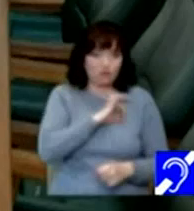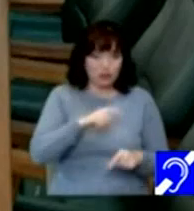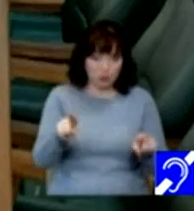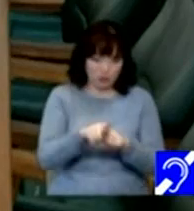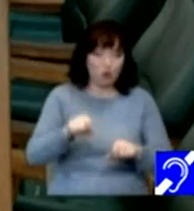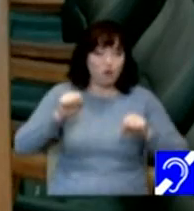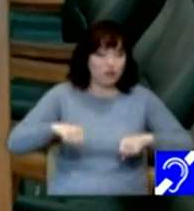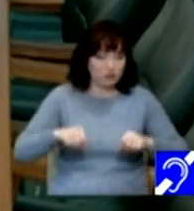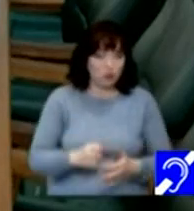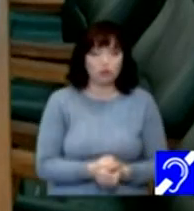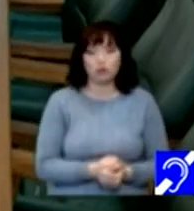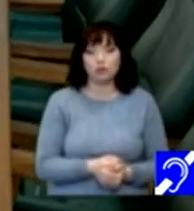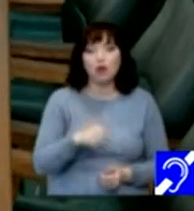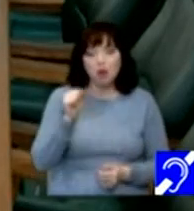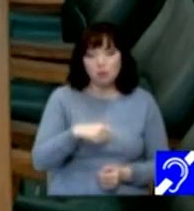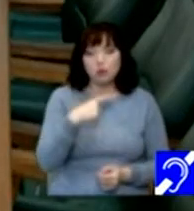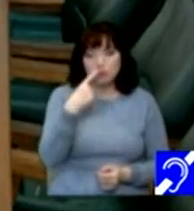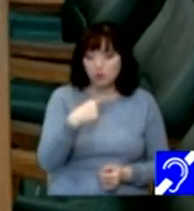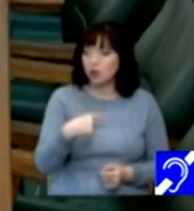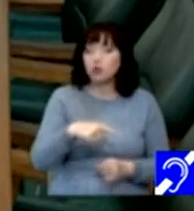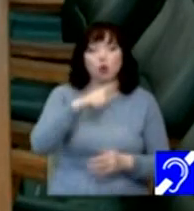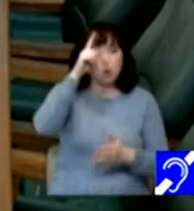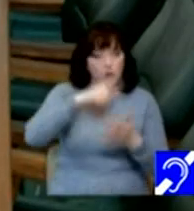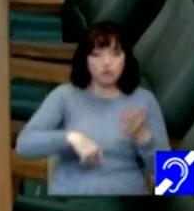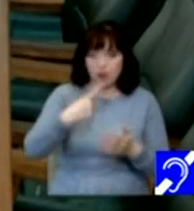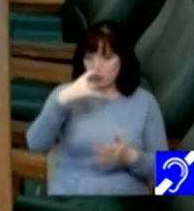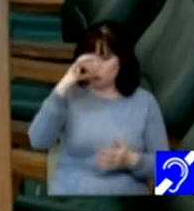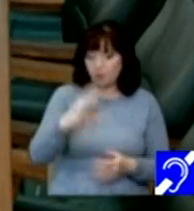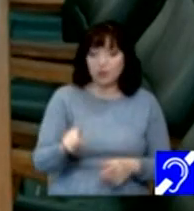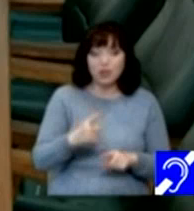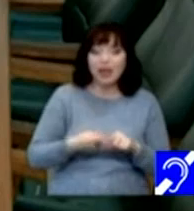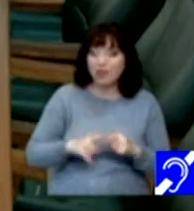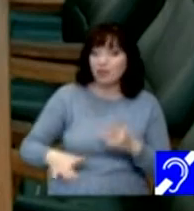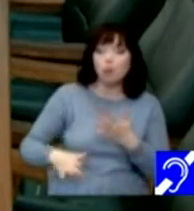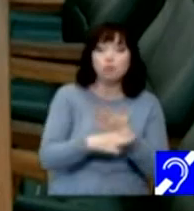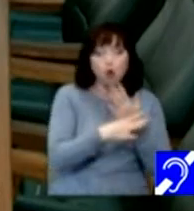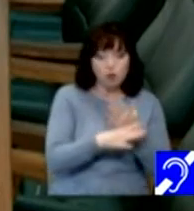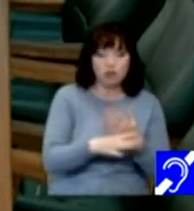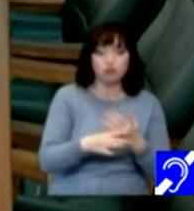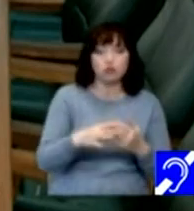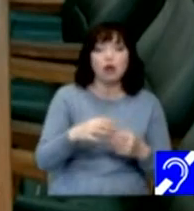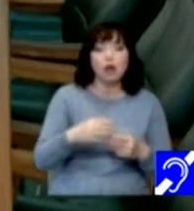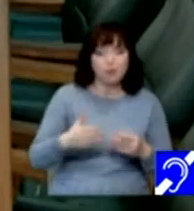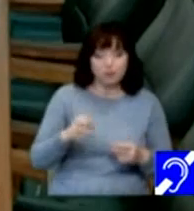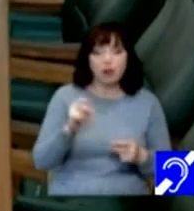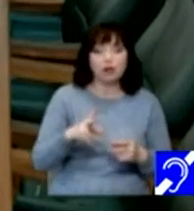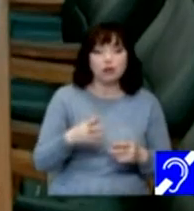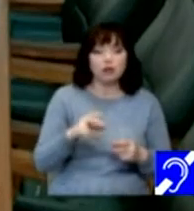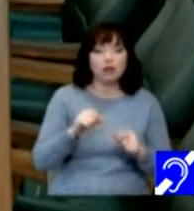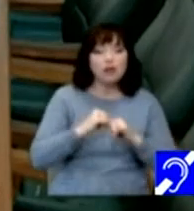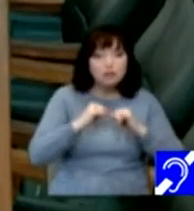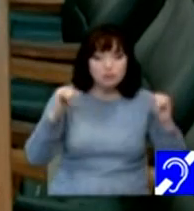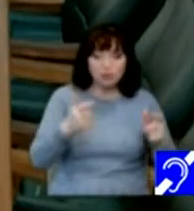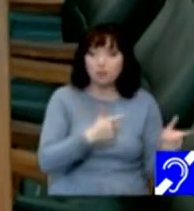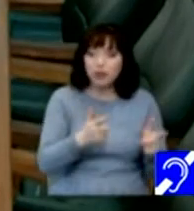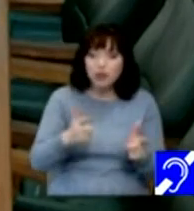să spunem că, în mod sigur, acest ajutor va contribui la formarea și